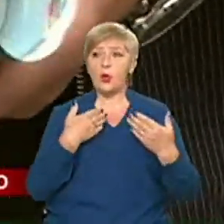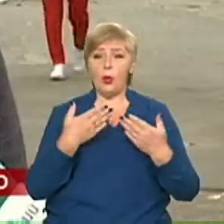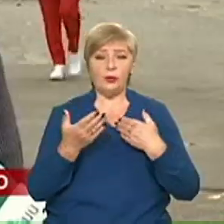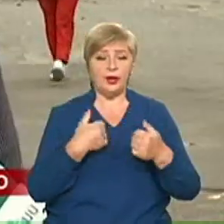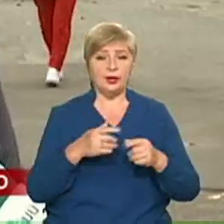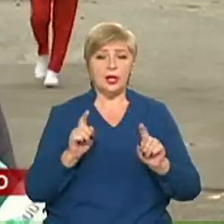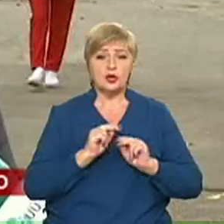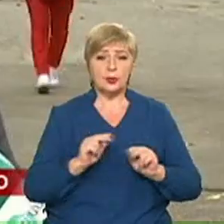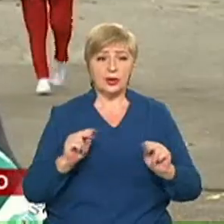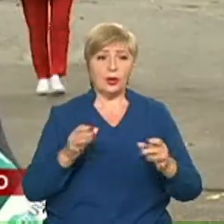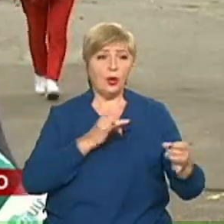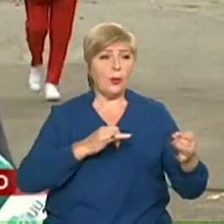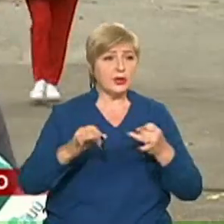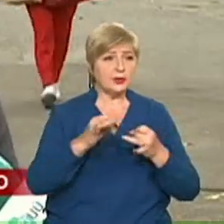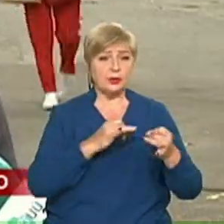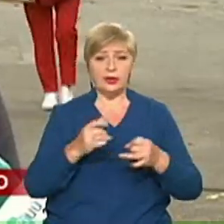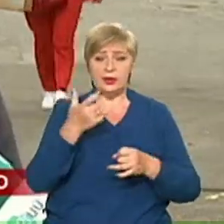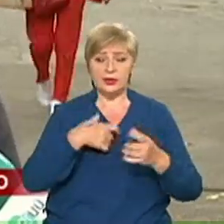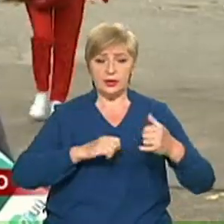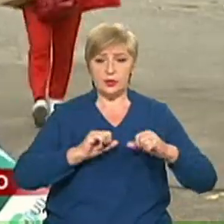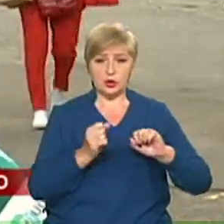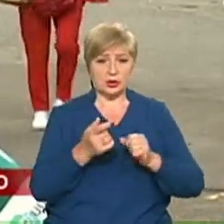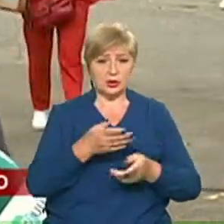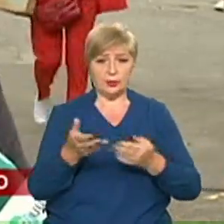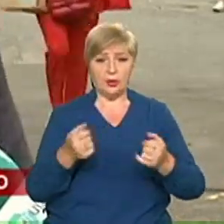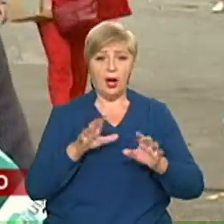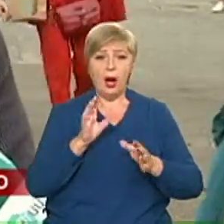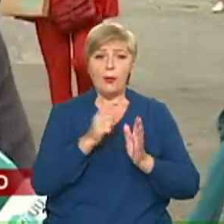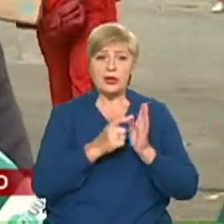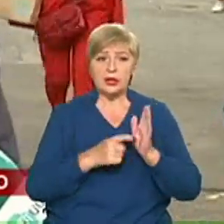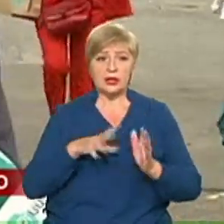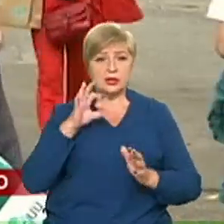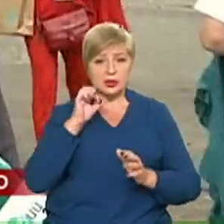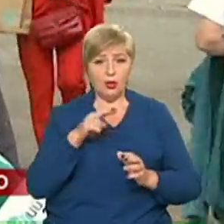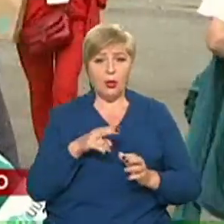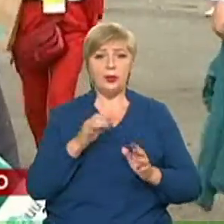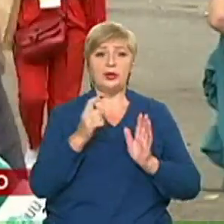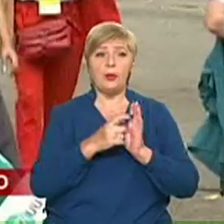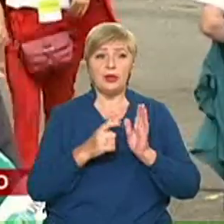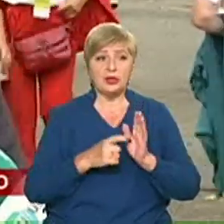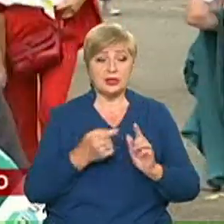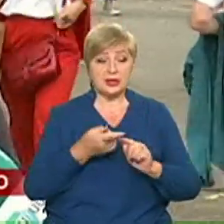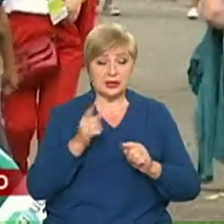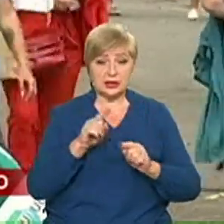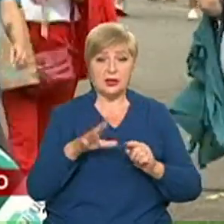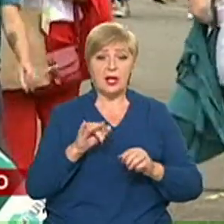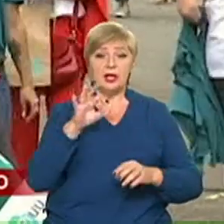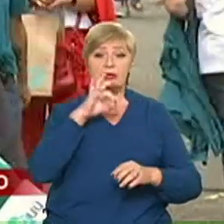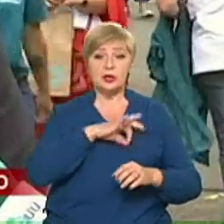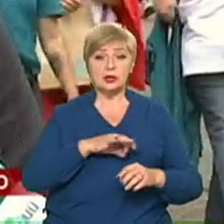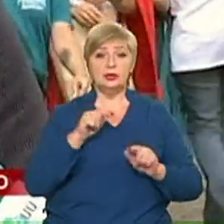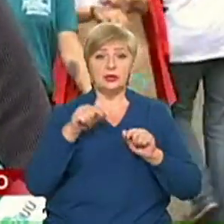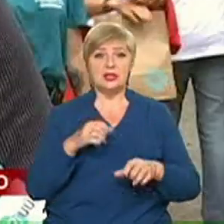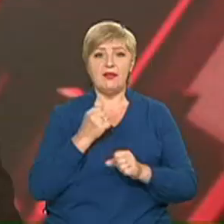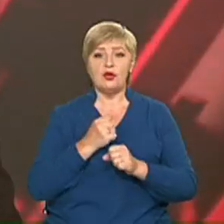педагоги поспілкувалися між собою, обмінялися досвідом педагогічним і поділилися цим, і використовували його в